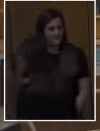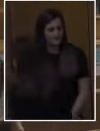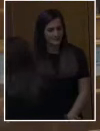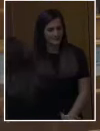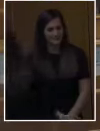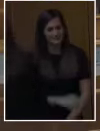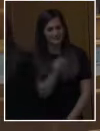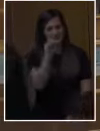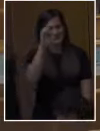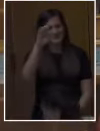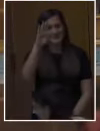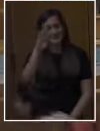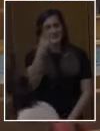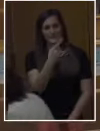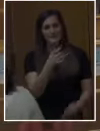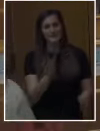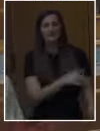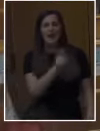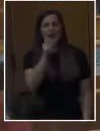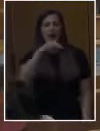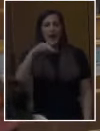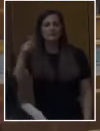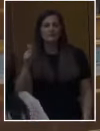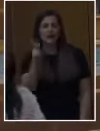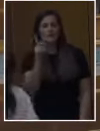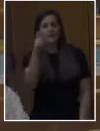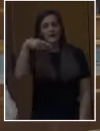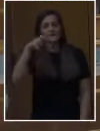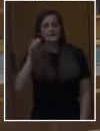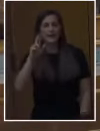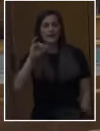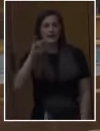Έχουμε την Άννα, την Κατερίνα από τη Θεσσαλονίκη.